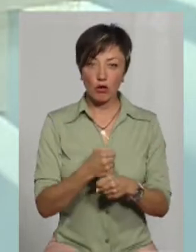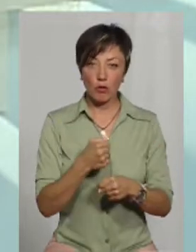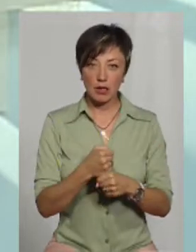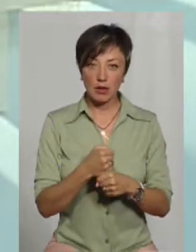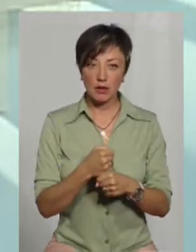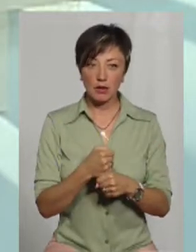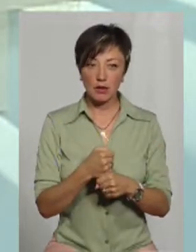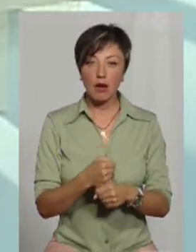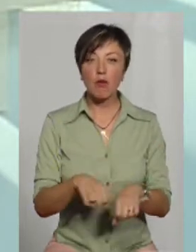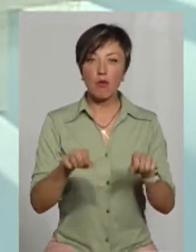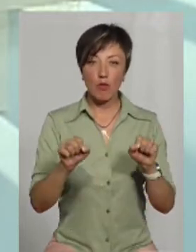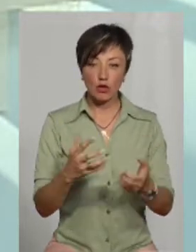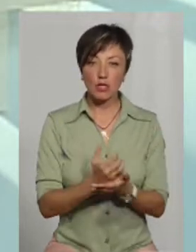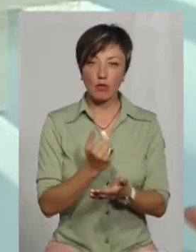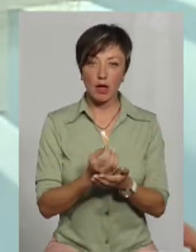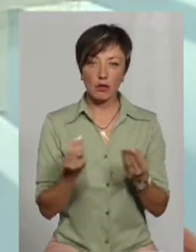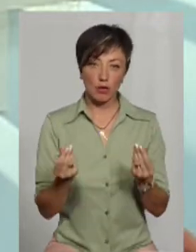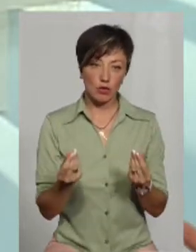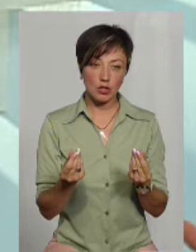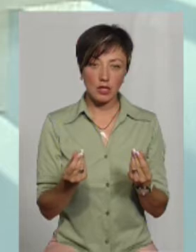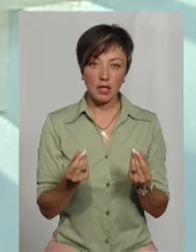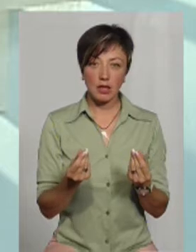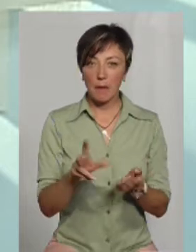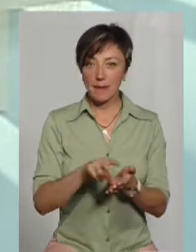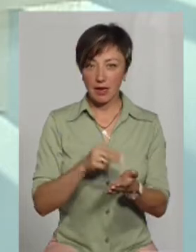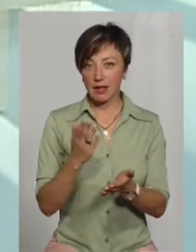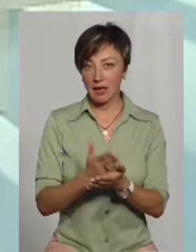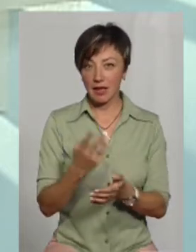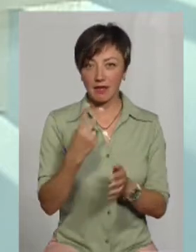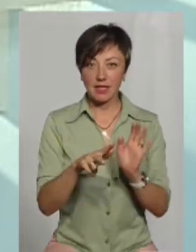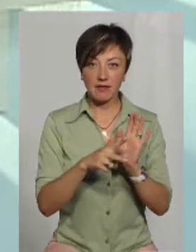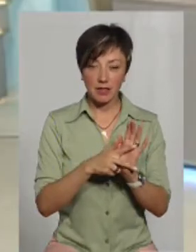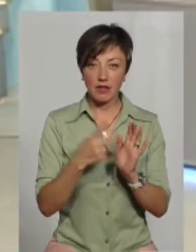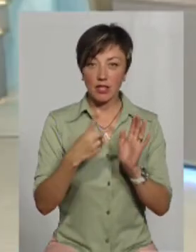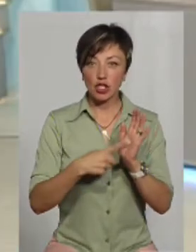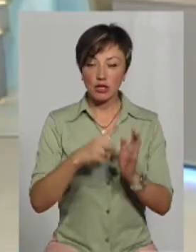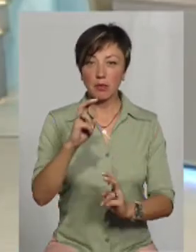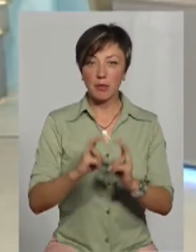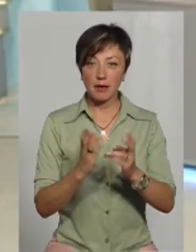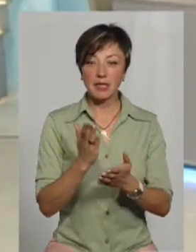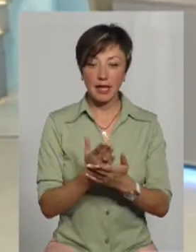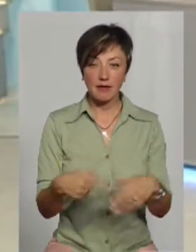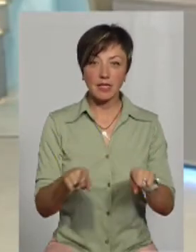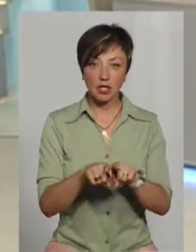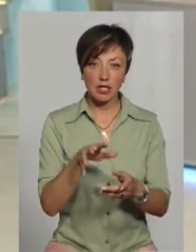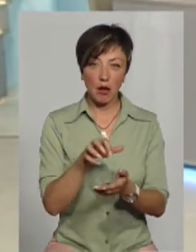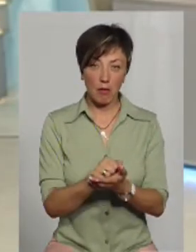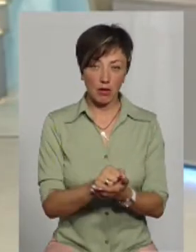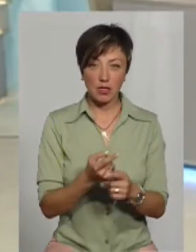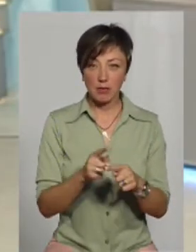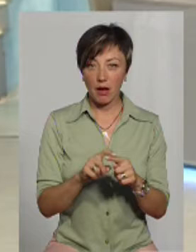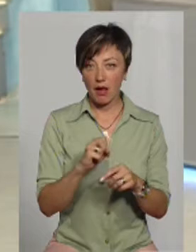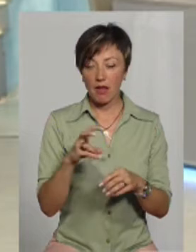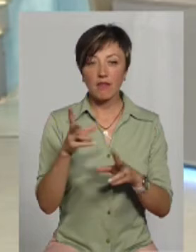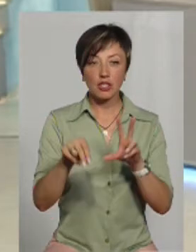робити. Чому можна заробляти гроші, в принципі. Але ж приклади ніби є, бо 26 підприємств є все ж таки, які займаються.